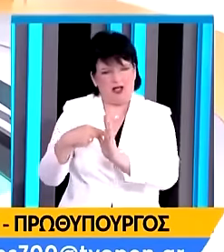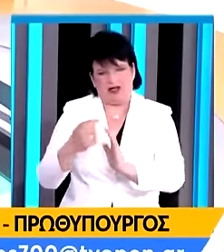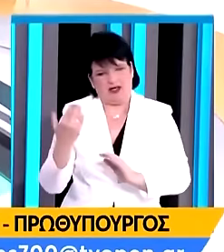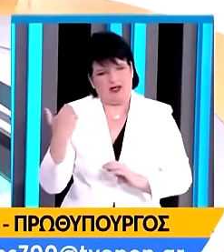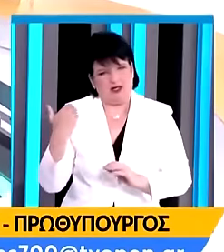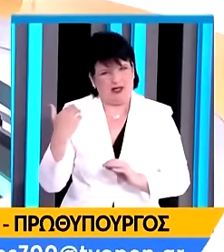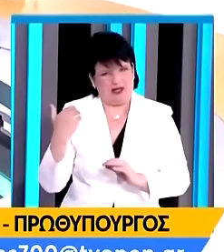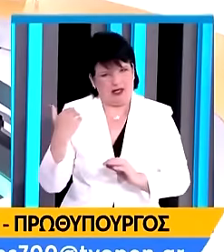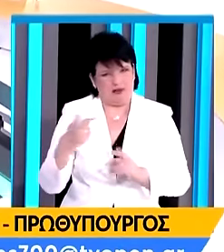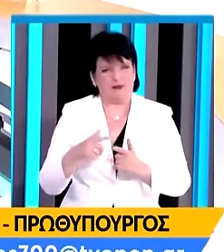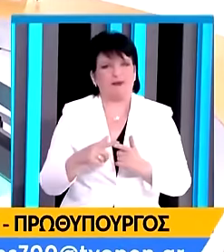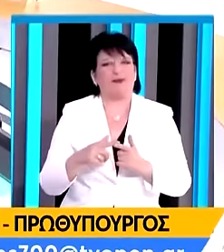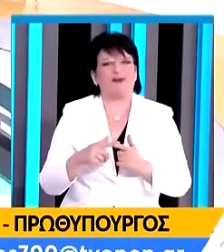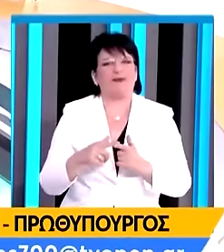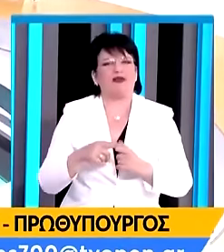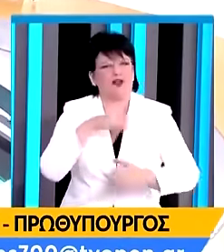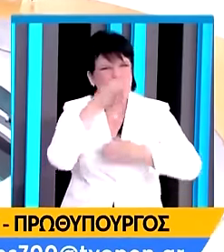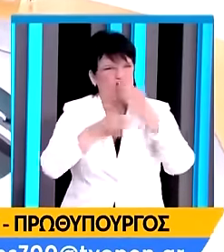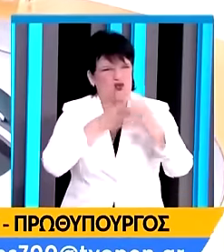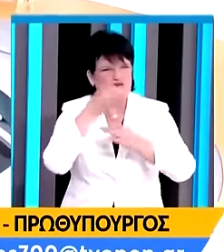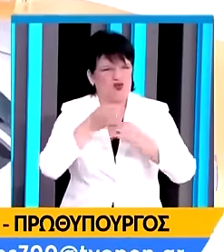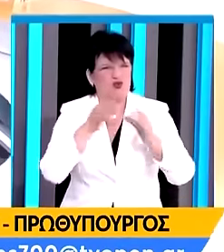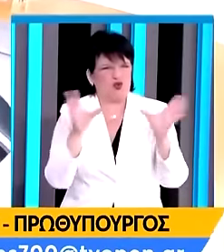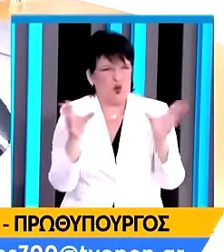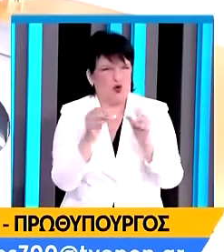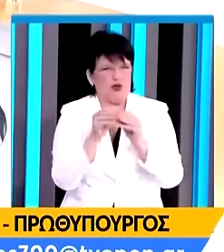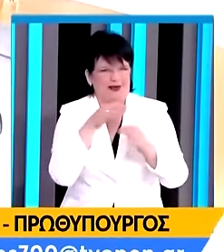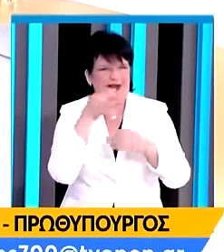είδα την εκπομπή σας και έχω διάφορα σχόλια να κάνω. Και